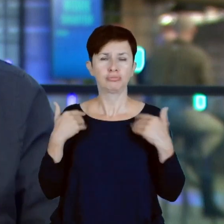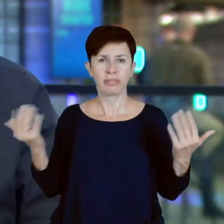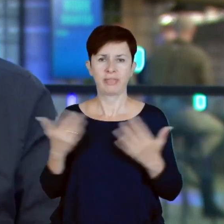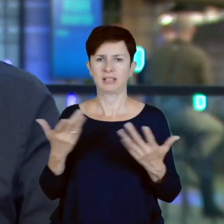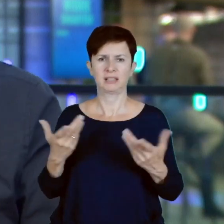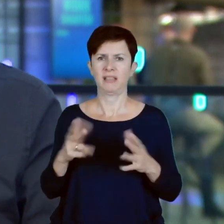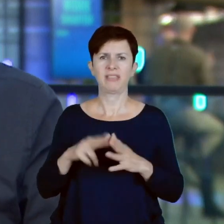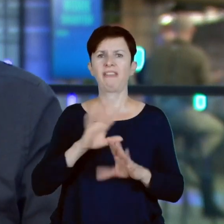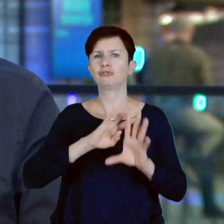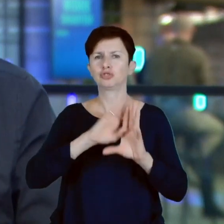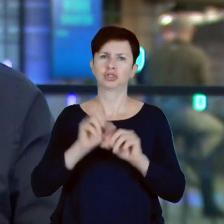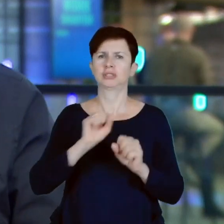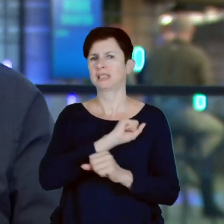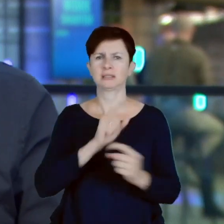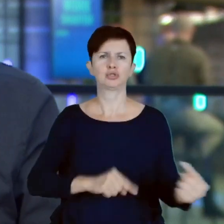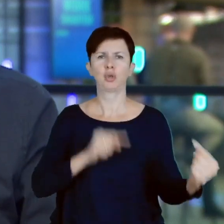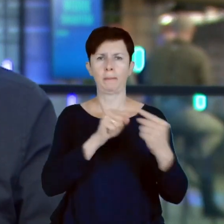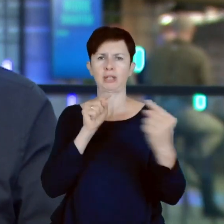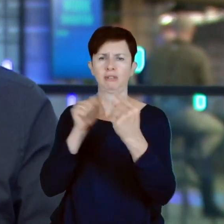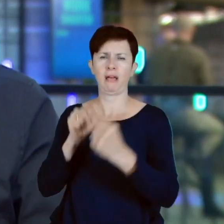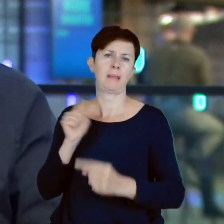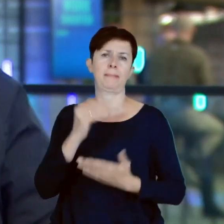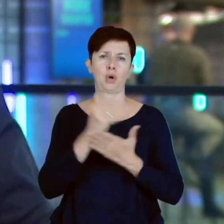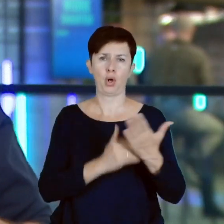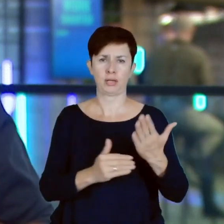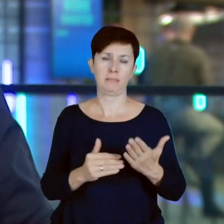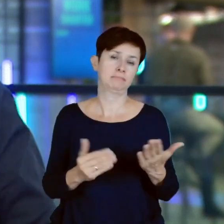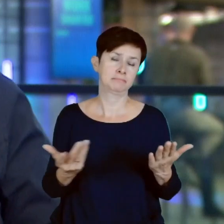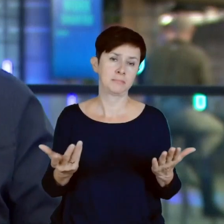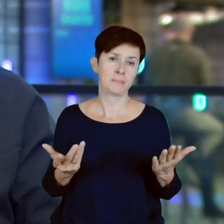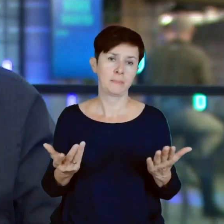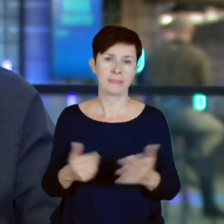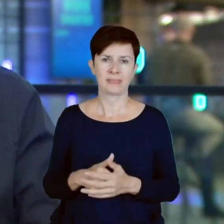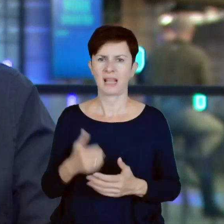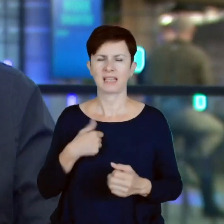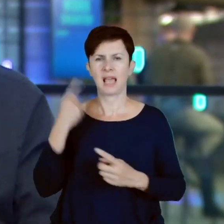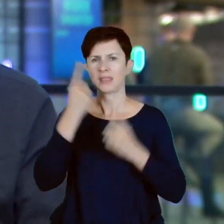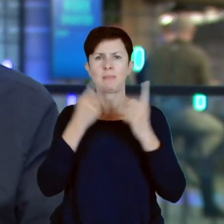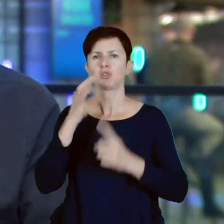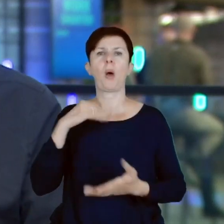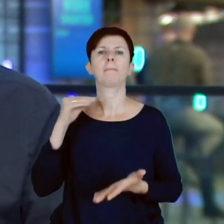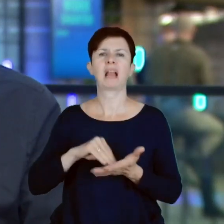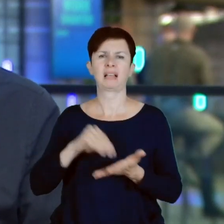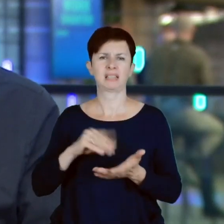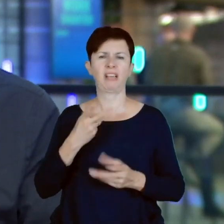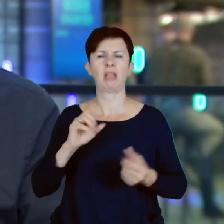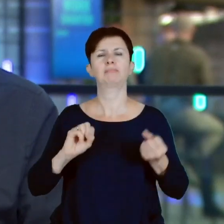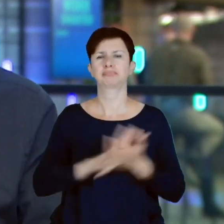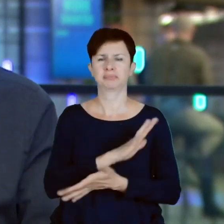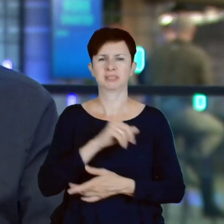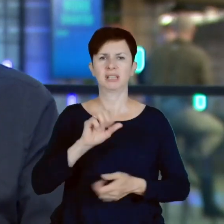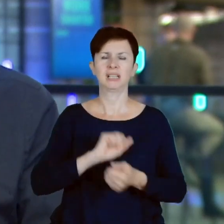programy. Największym wyzwaniem, ja o tym lubię myśleć jako o praktyce, nie myślę o tym jako o nawykach, ale że jest jakieś wielkie wyzwanie